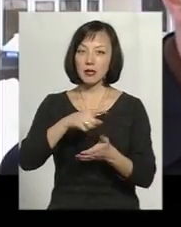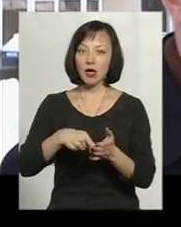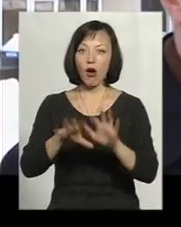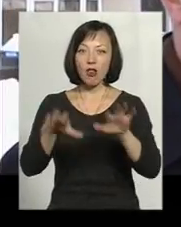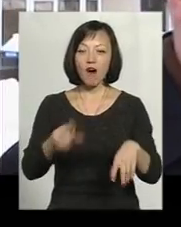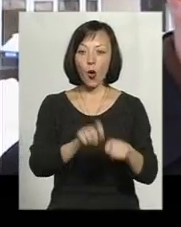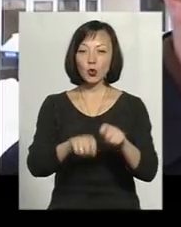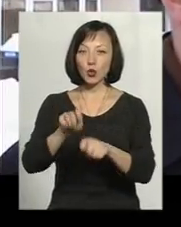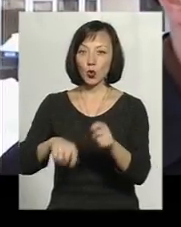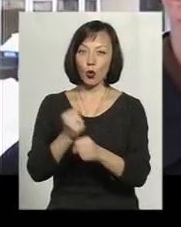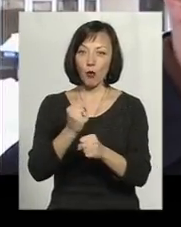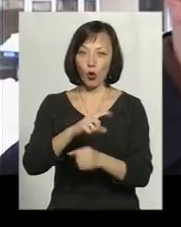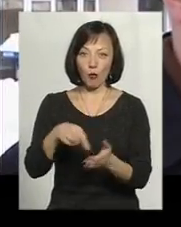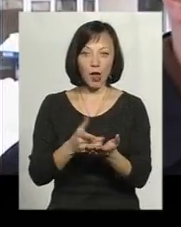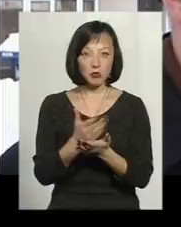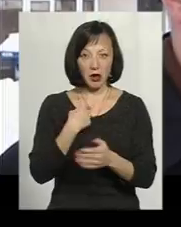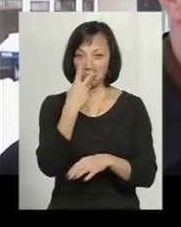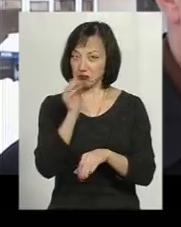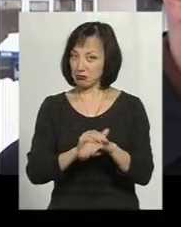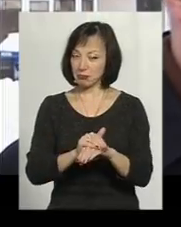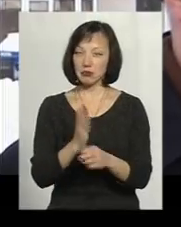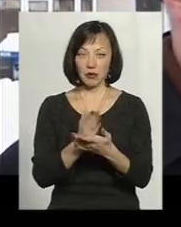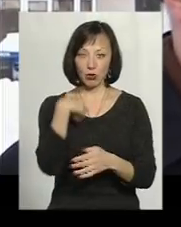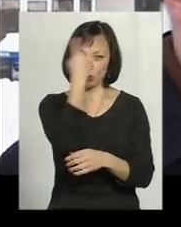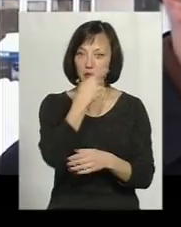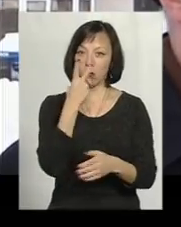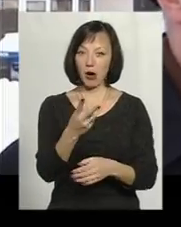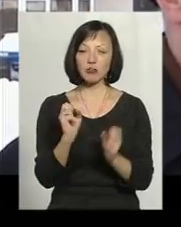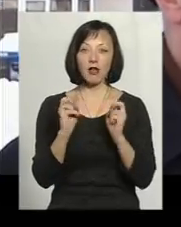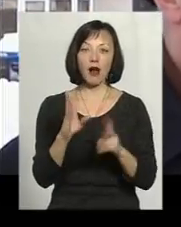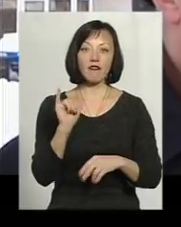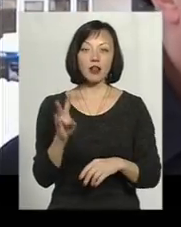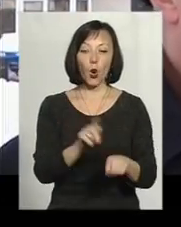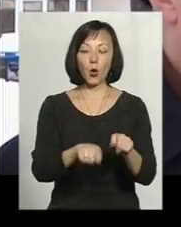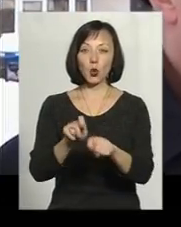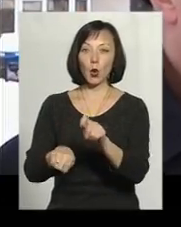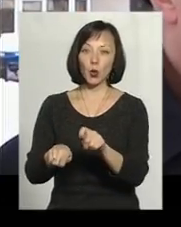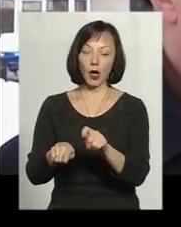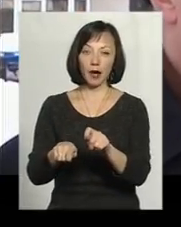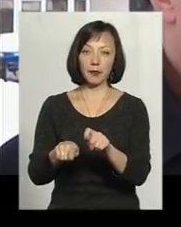роботу комунальних служб, я це помітив. Особисто бачив, як він контролює